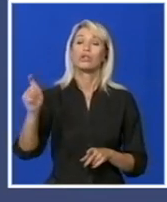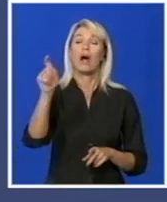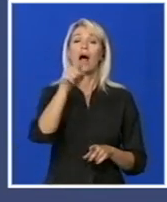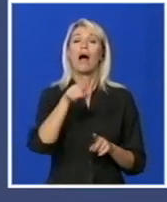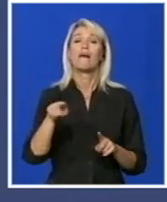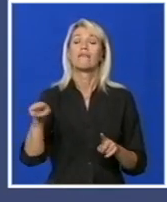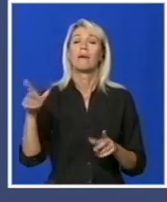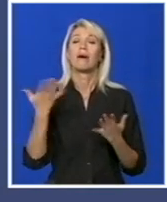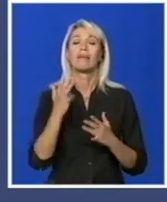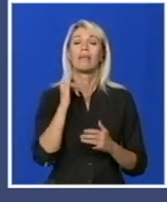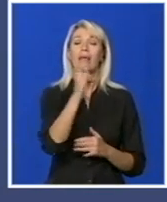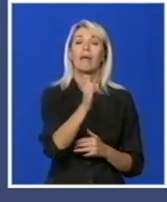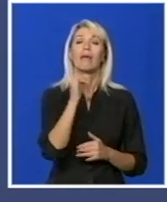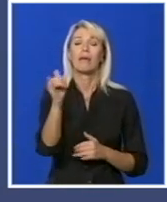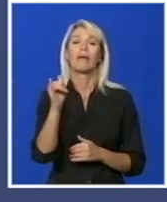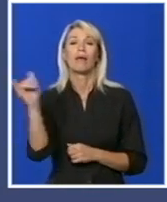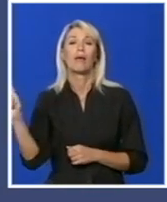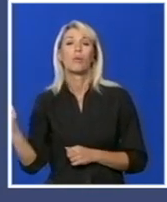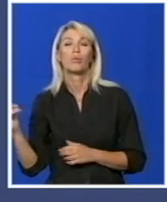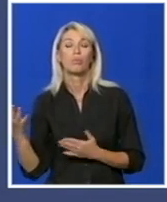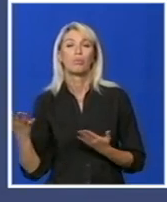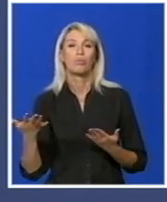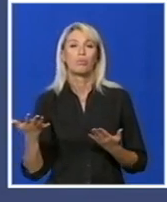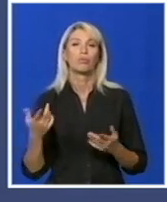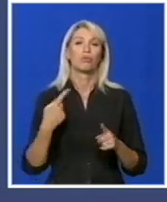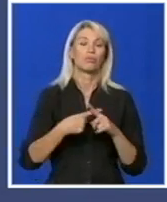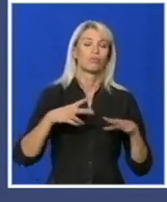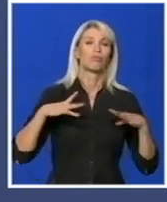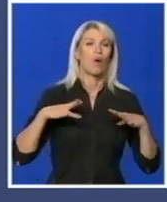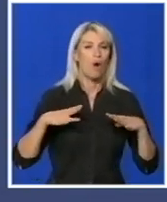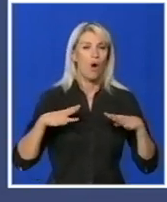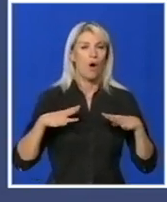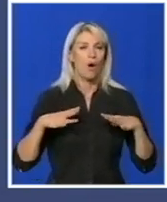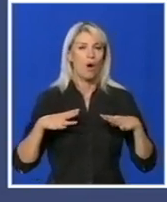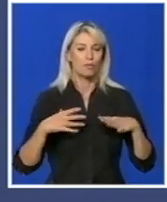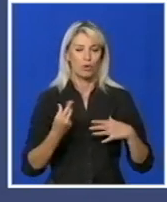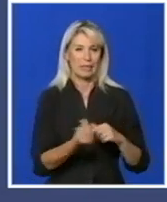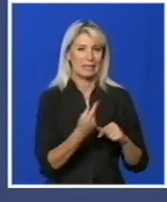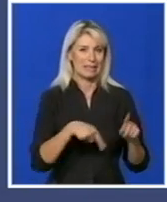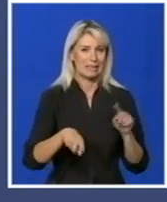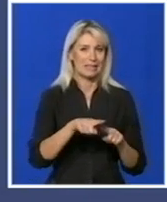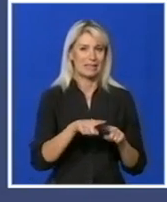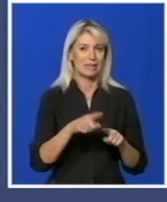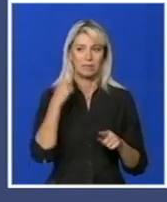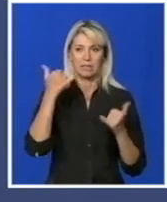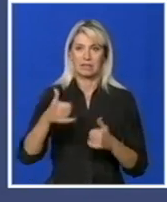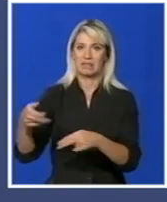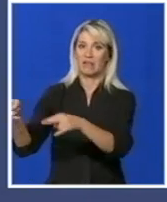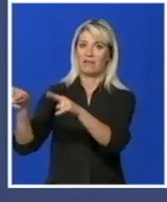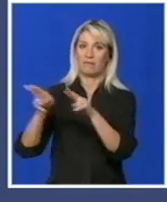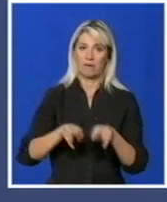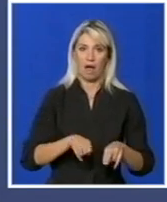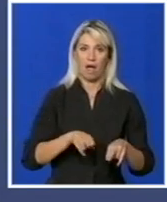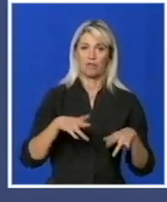gde odlaze na putovanja i na godišnje odmore naši građani. Oni se sad vraćaju nazad, to ste